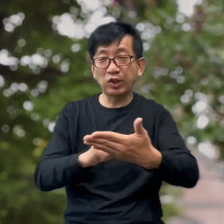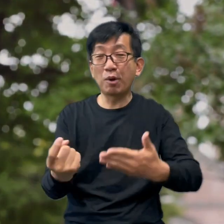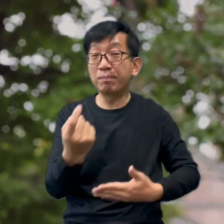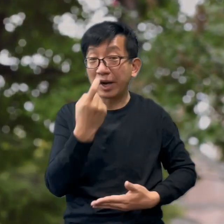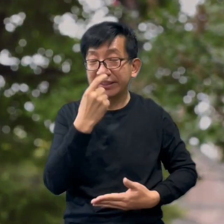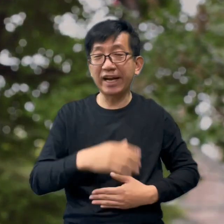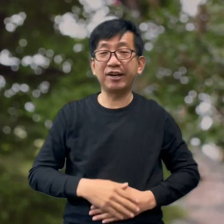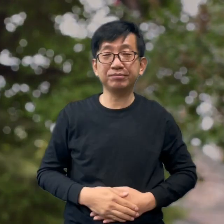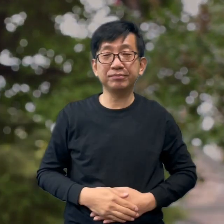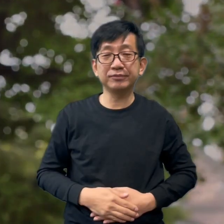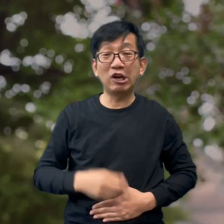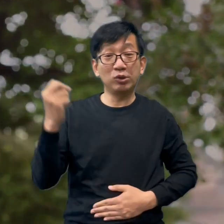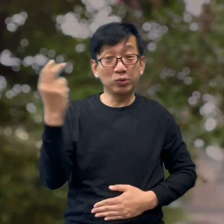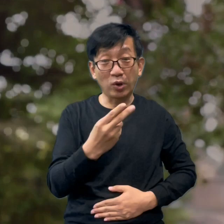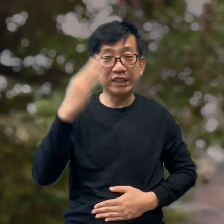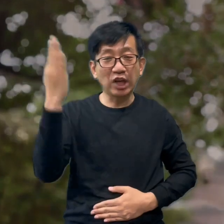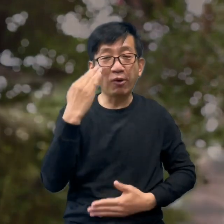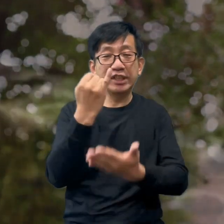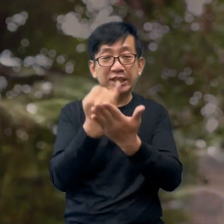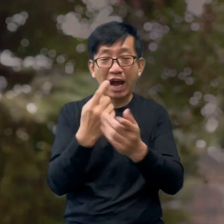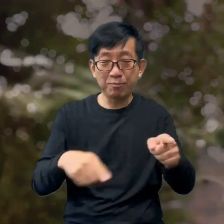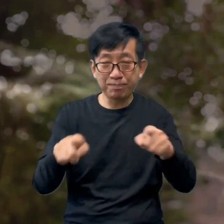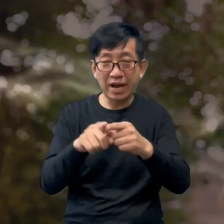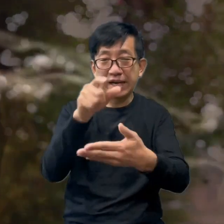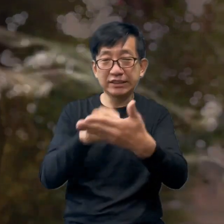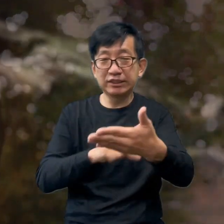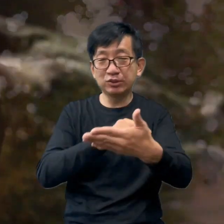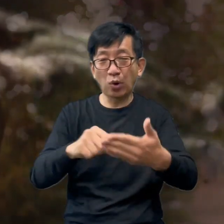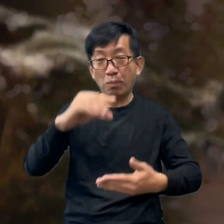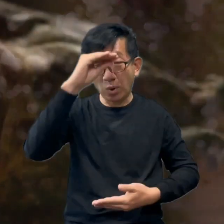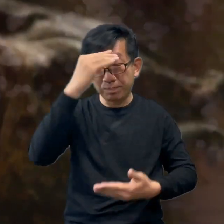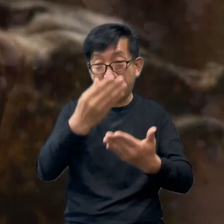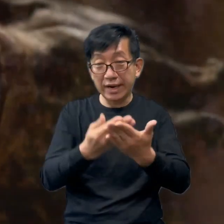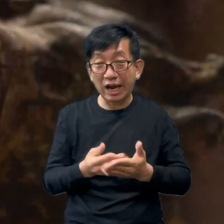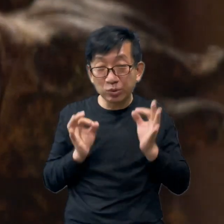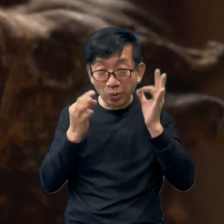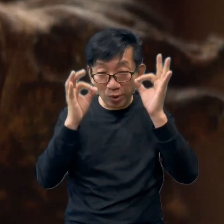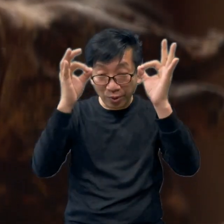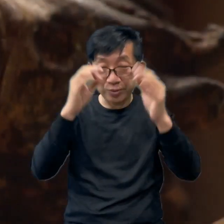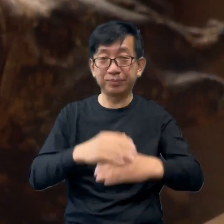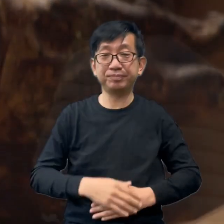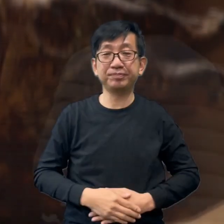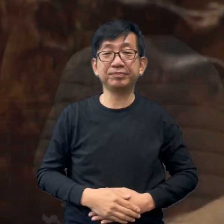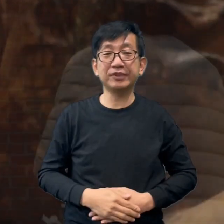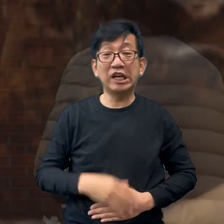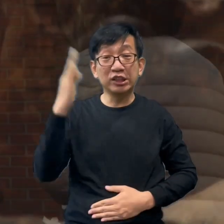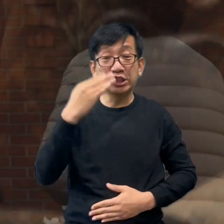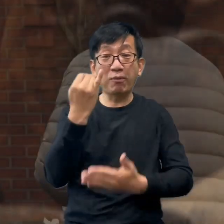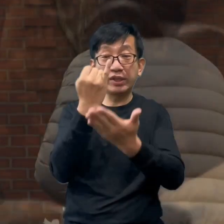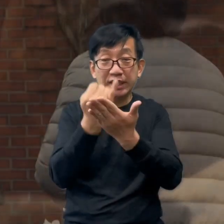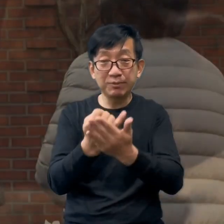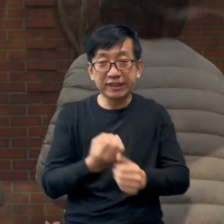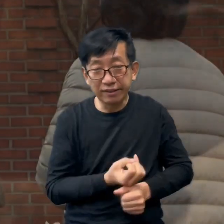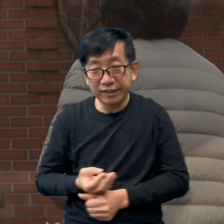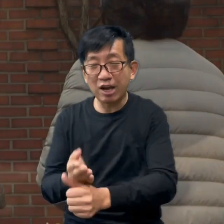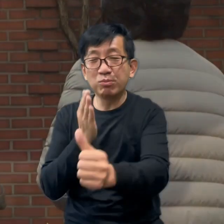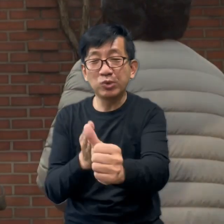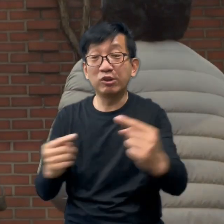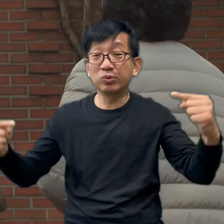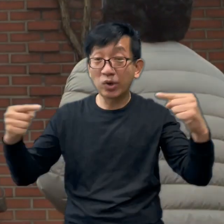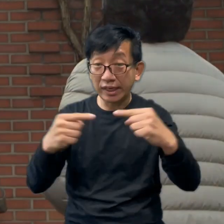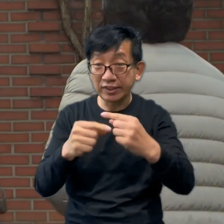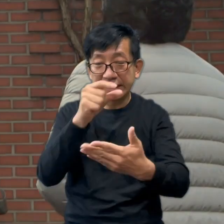그리스도를 배웁니다. 또 성모님과 함께 그리스도를 본받고자 노력하며 성모님의 전구를